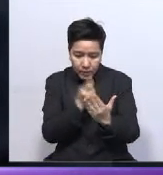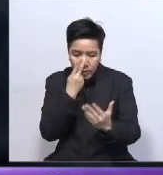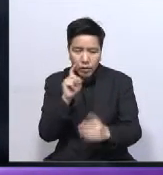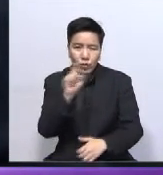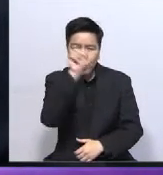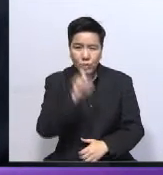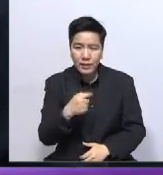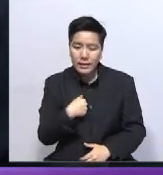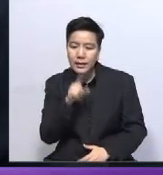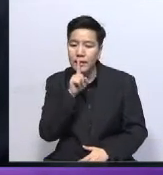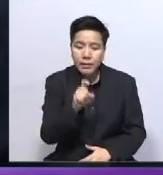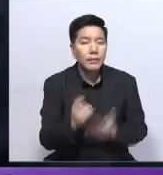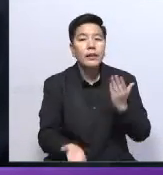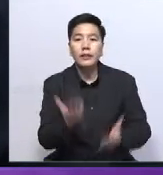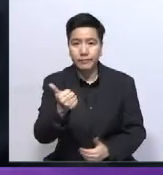องอะไร